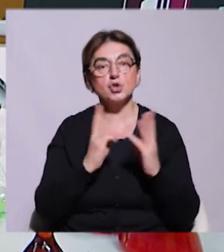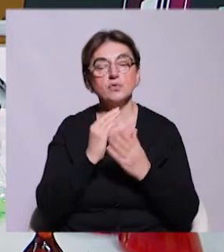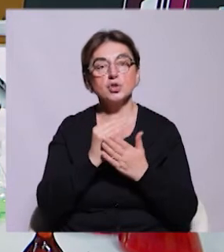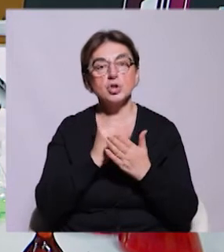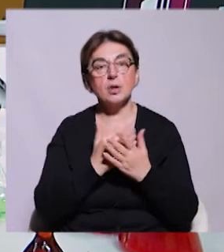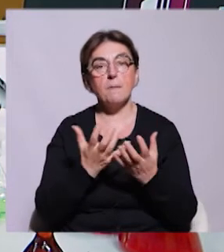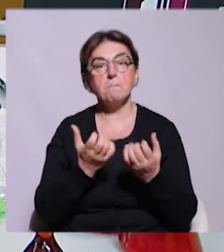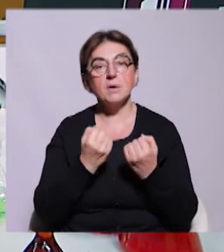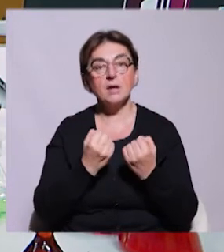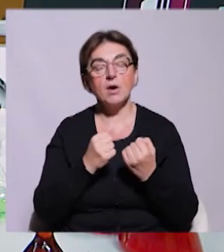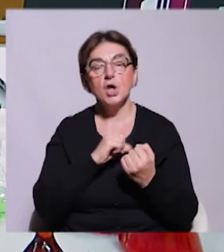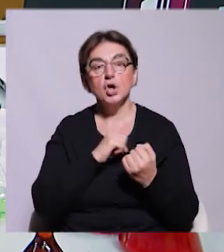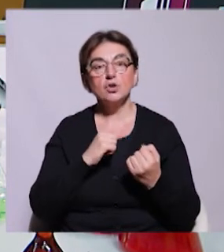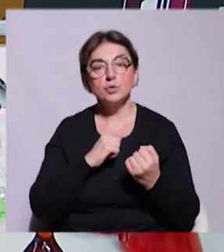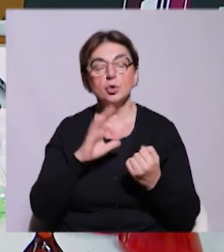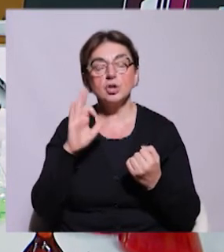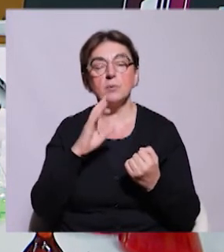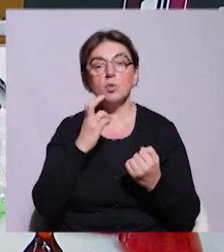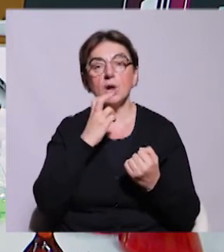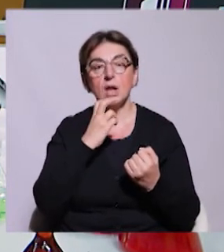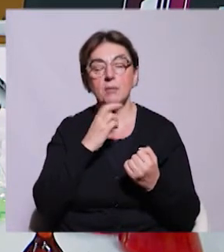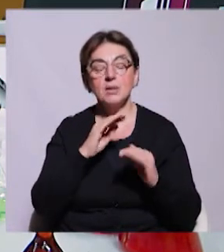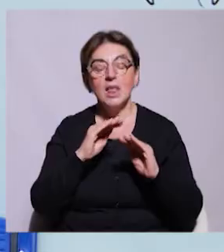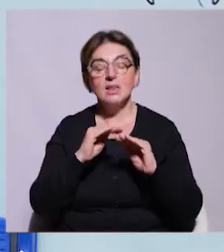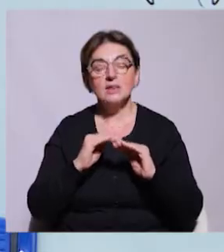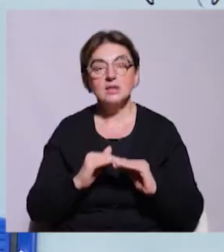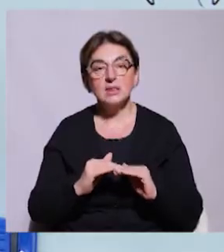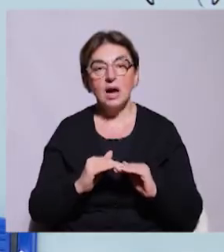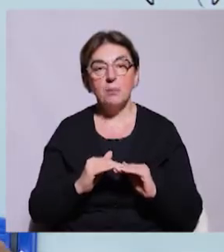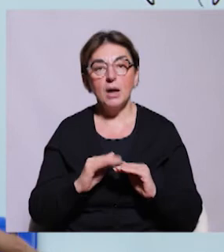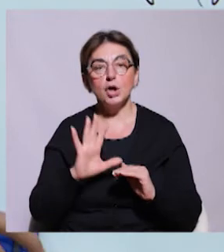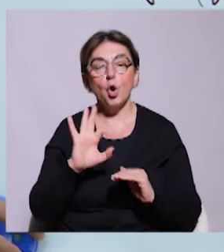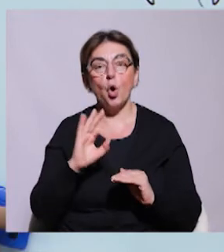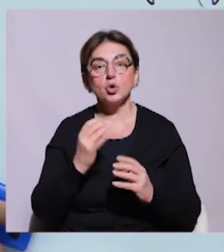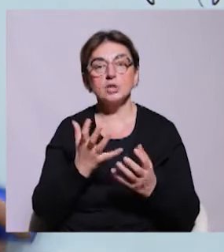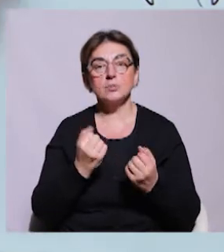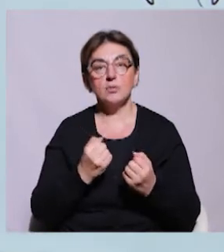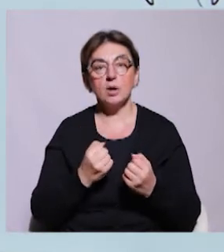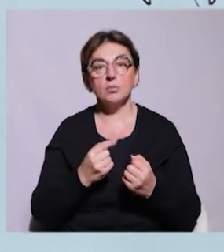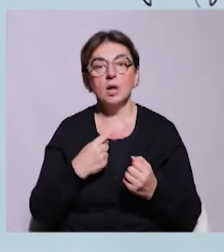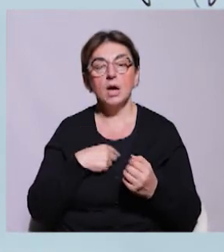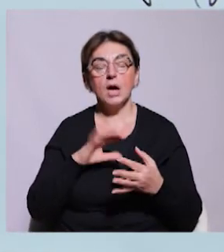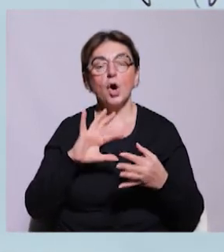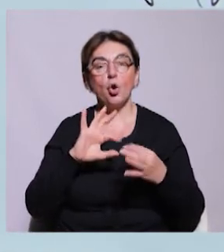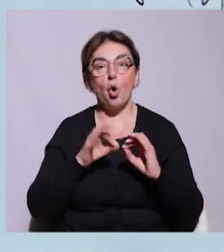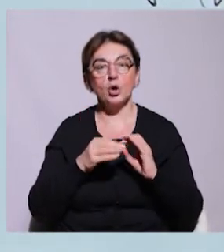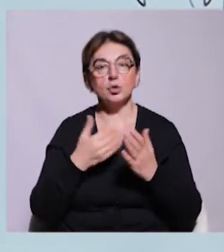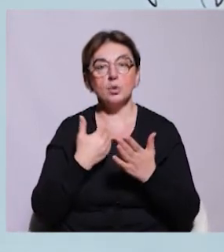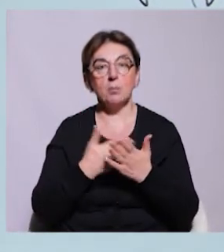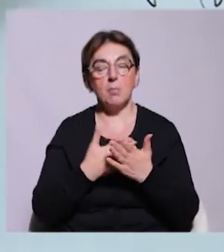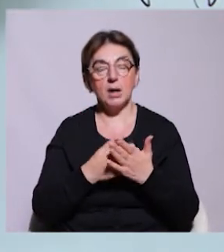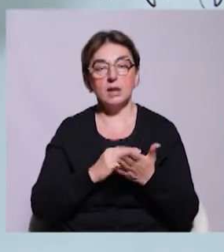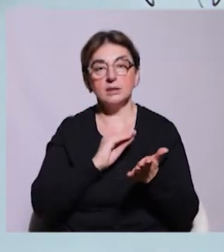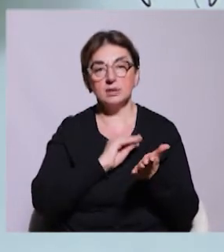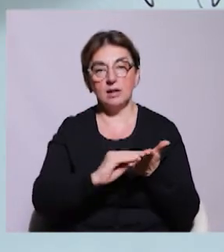შედეგად მიიღება ელემენტის უფრო დაბალ ვალენტიანი ოქსიდი. მოდით განვიხილოთ კონკრეტული მაგალითი. წავშალოთ